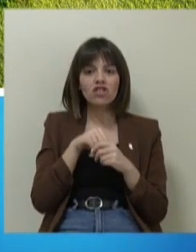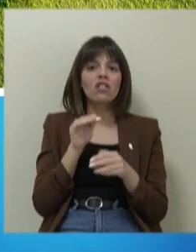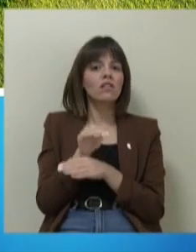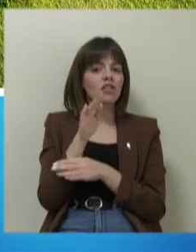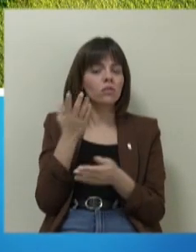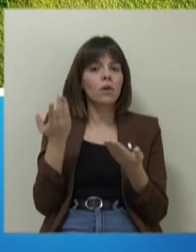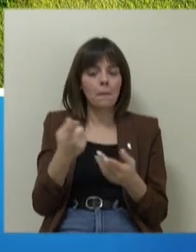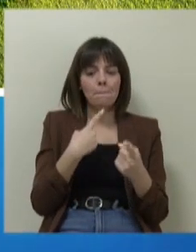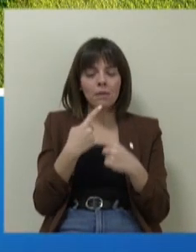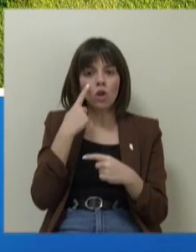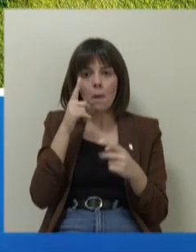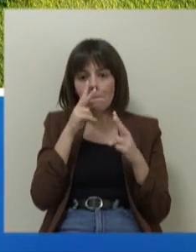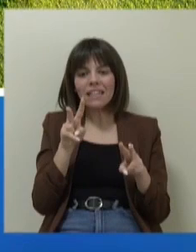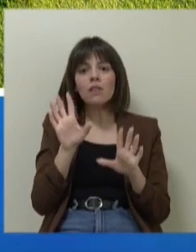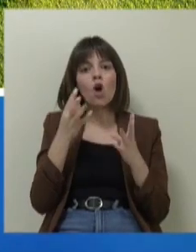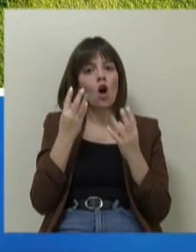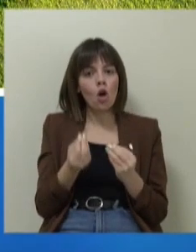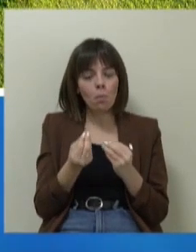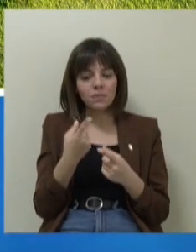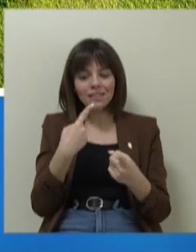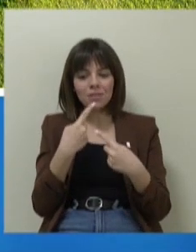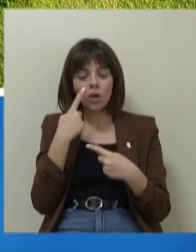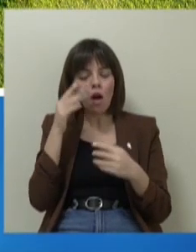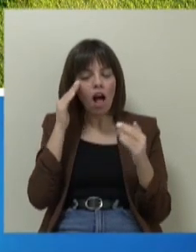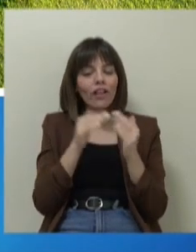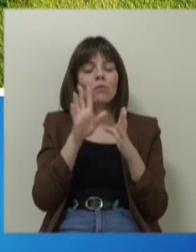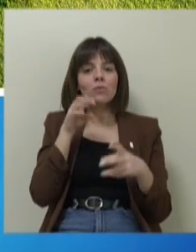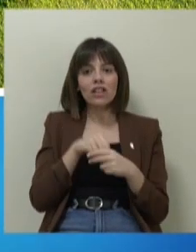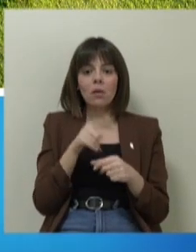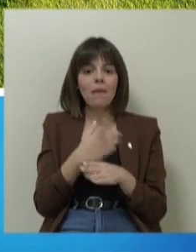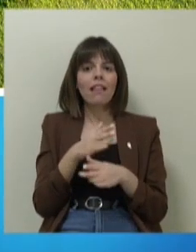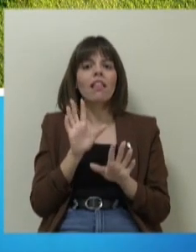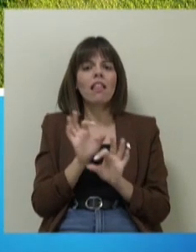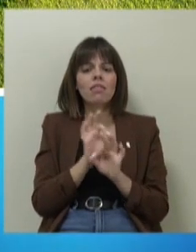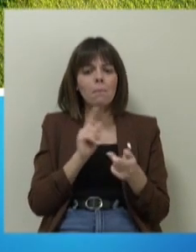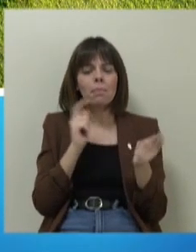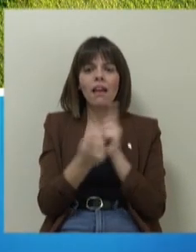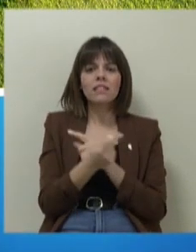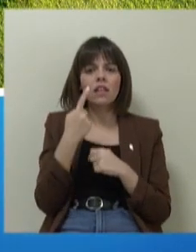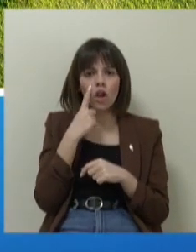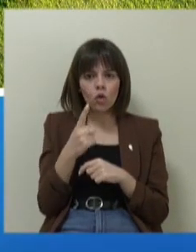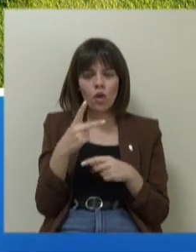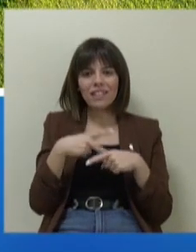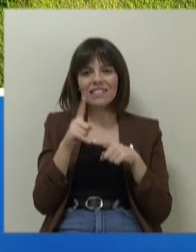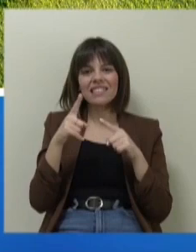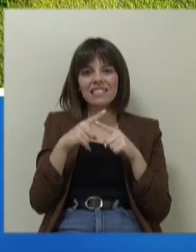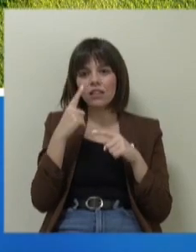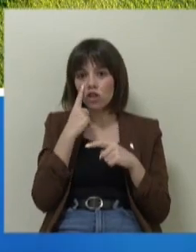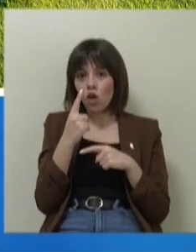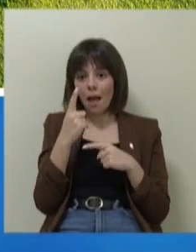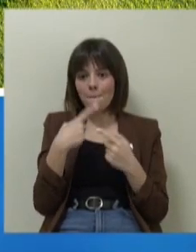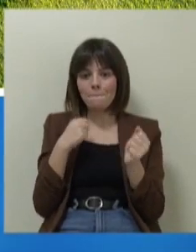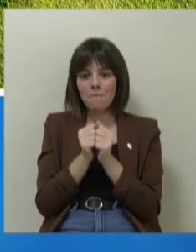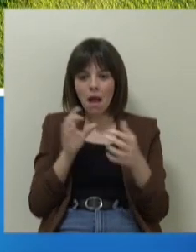yaşayabiliyoruz. Yani birbirimize benzemiyor olmamız, birbirimize anlaşmamamız için bir neden değil, tam tersine zıt kutupların birbirini çekmesi